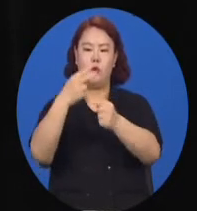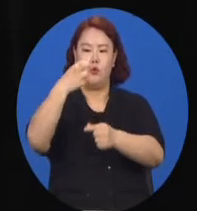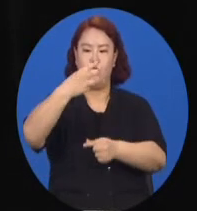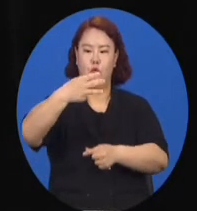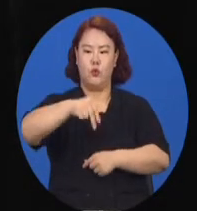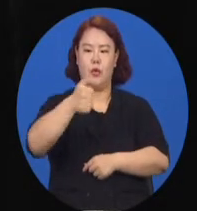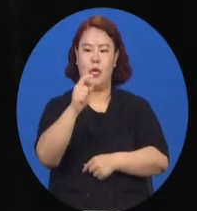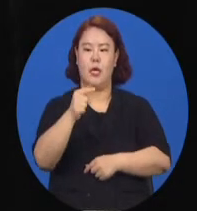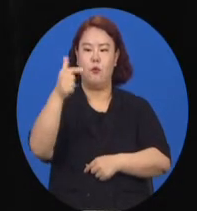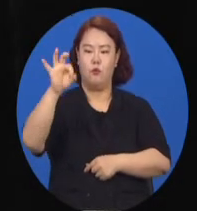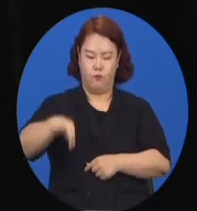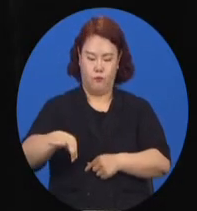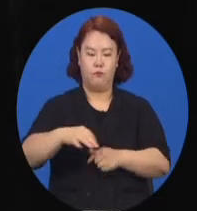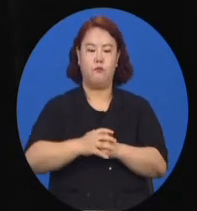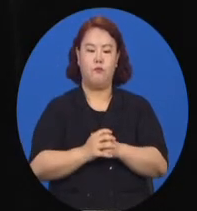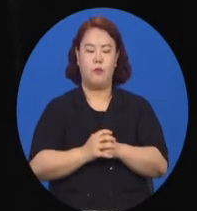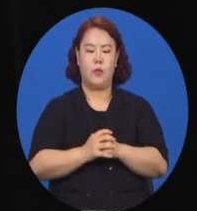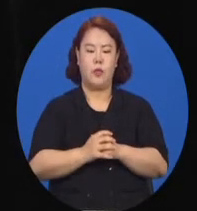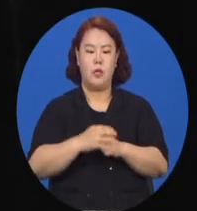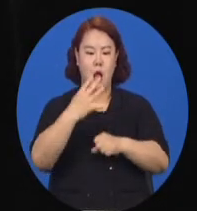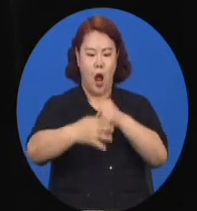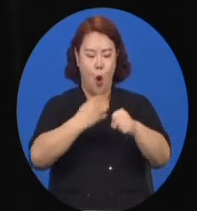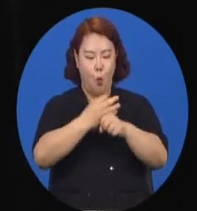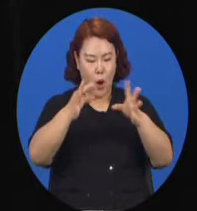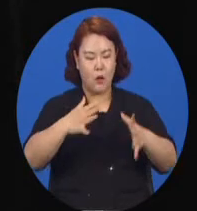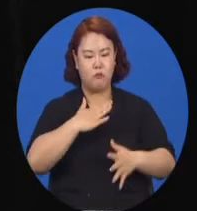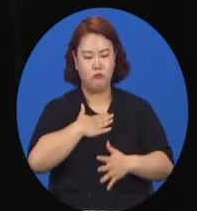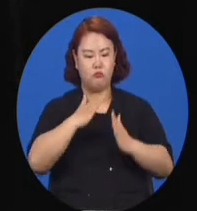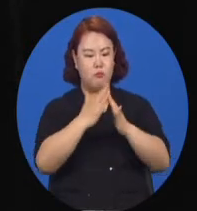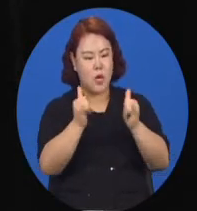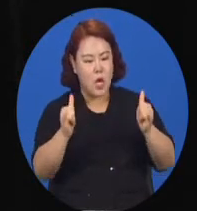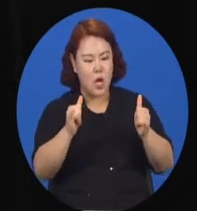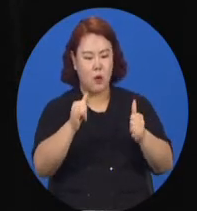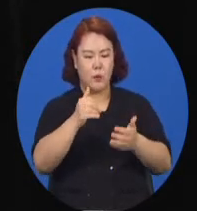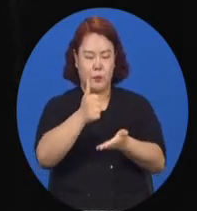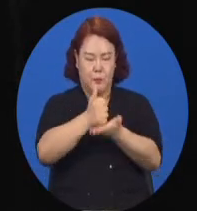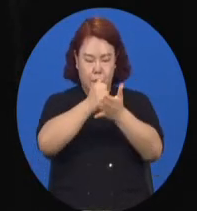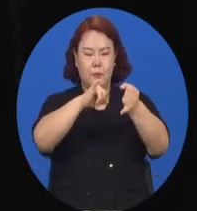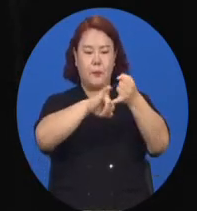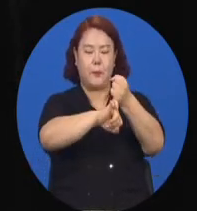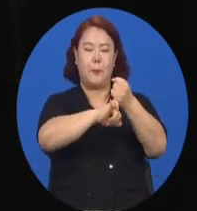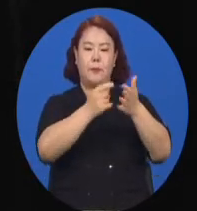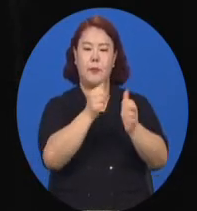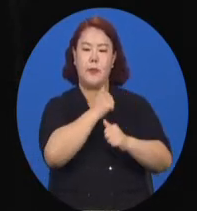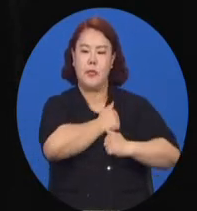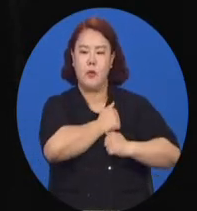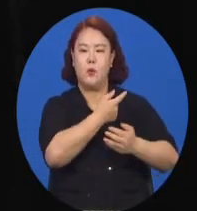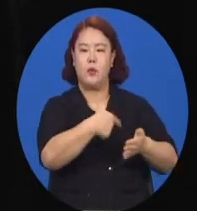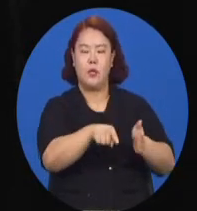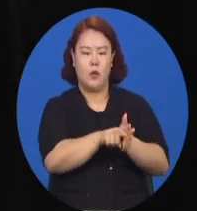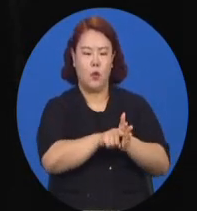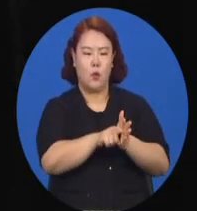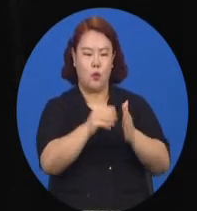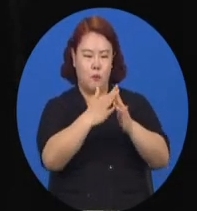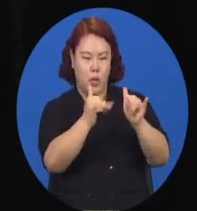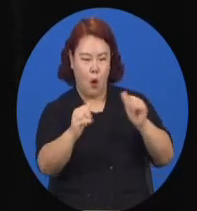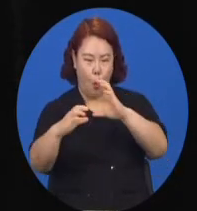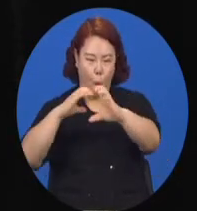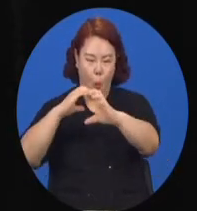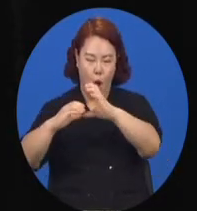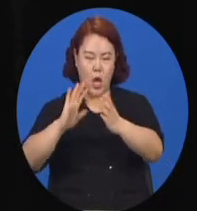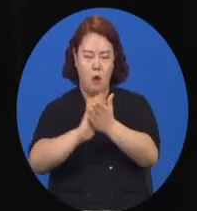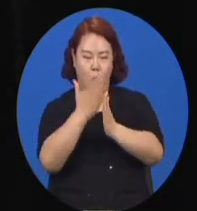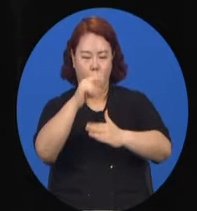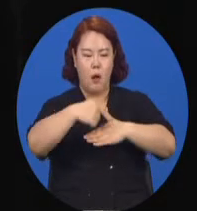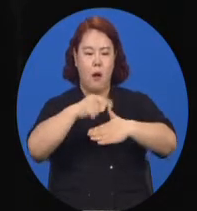류한우입니다. 4년간 저는 우리 군민들과의 준엄한 약속을 지키기 위해 국민과 소통하며 열정을